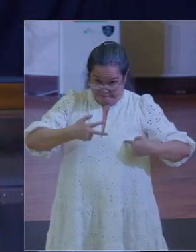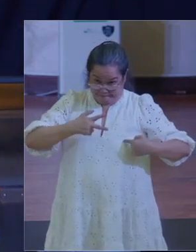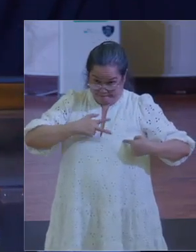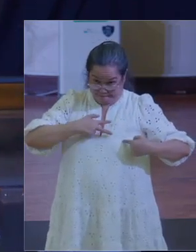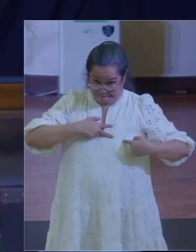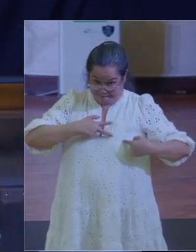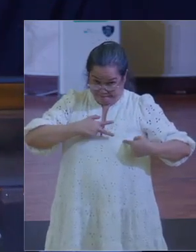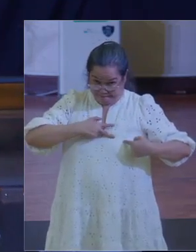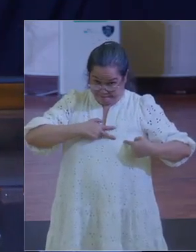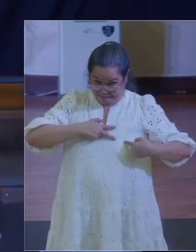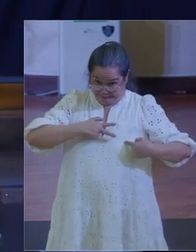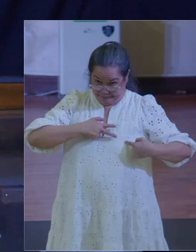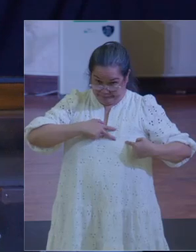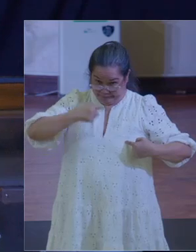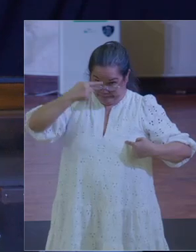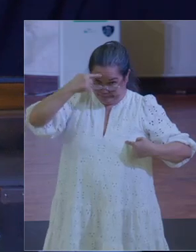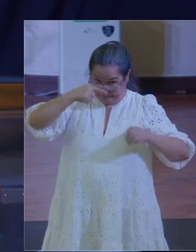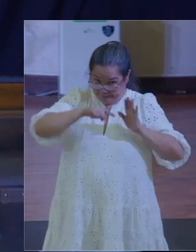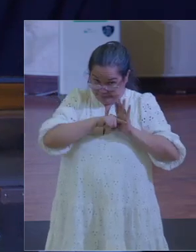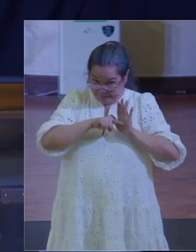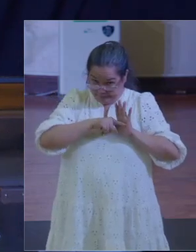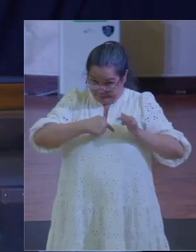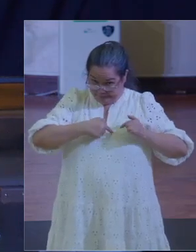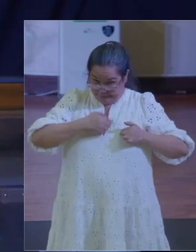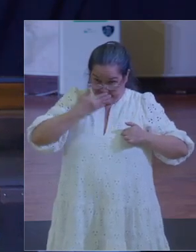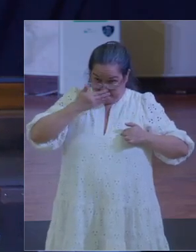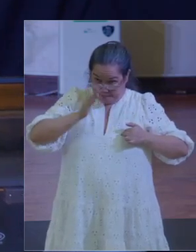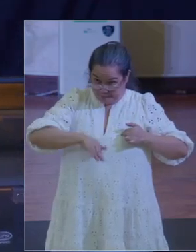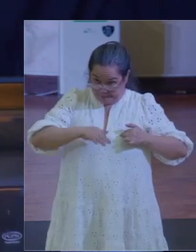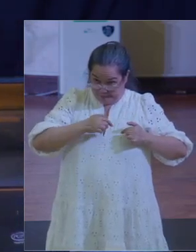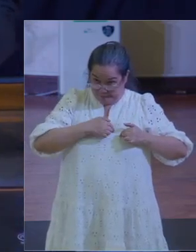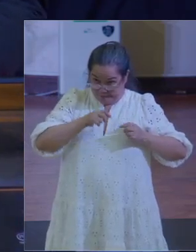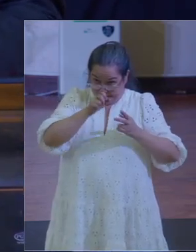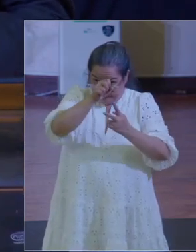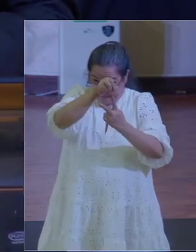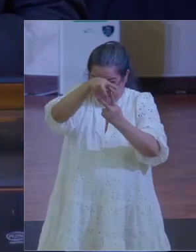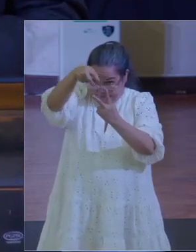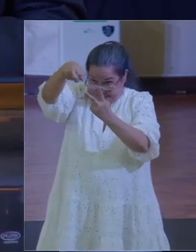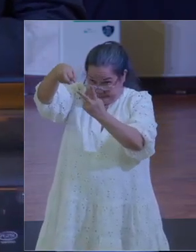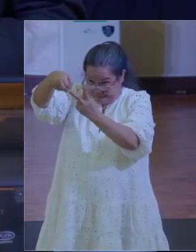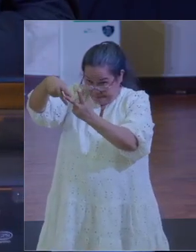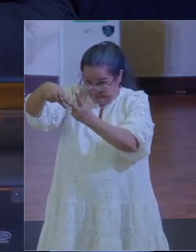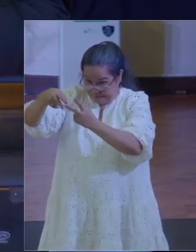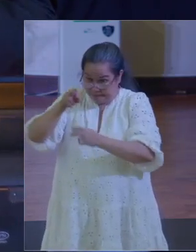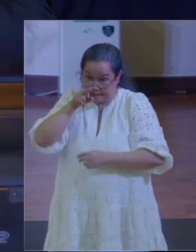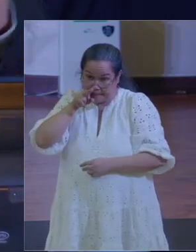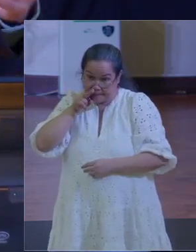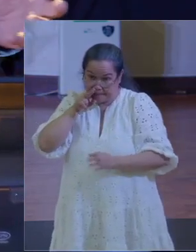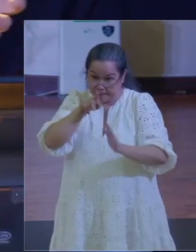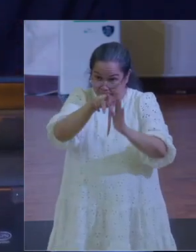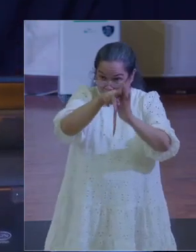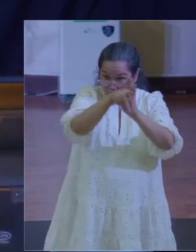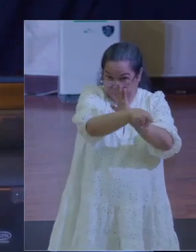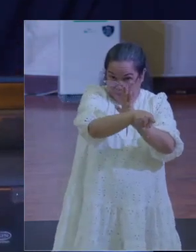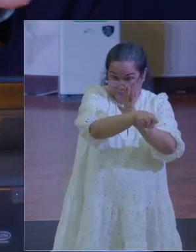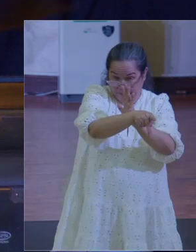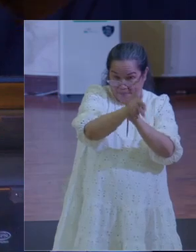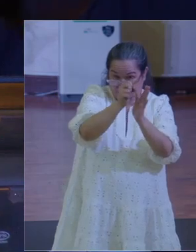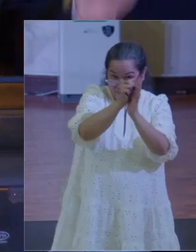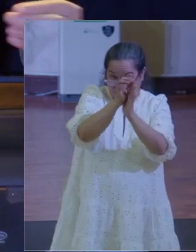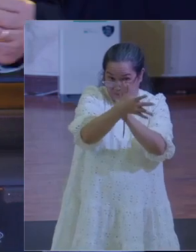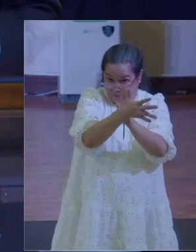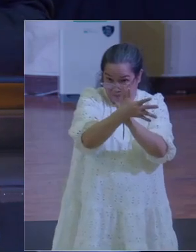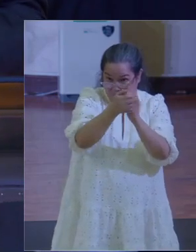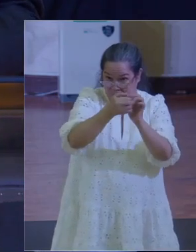ang masasamang isipang nag-uudyok sa kanya upang makiapid, magnakaw, pumatay, mga lunya,